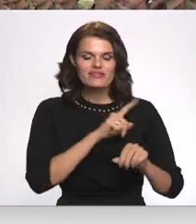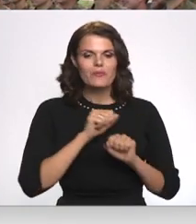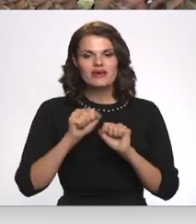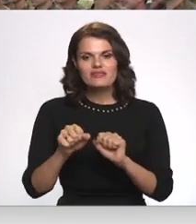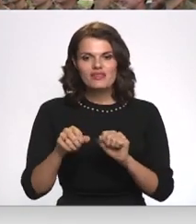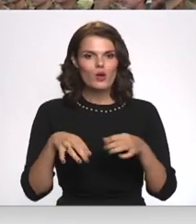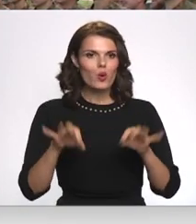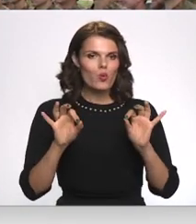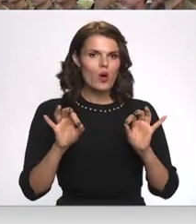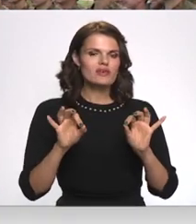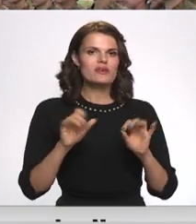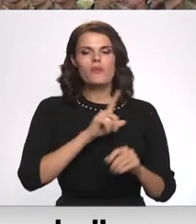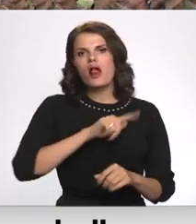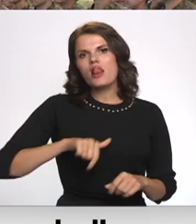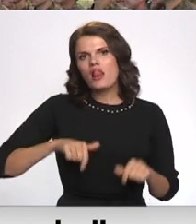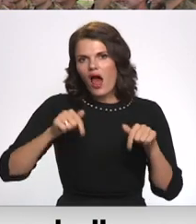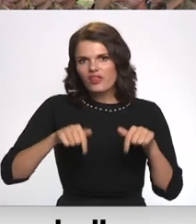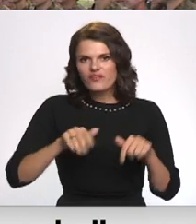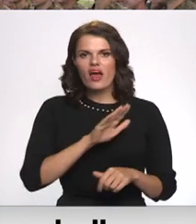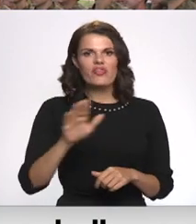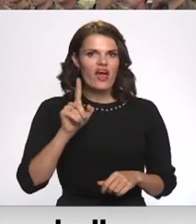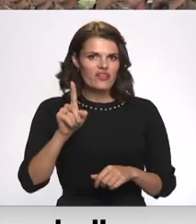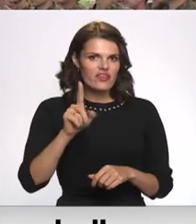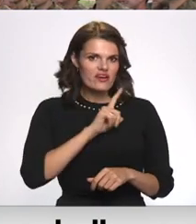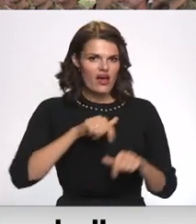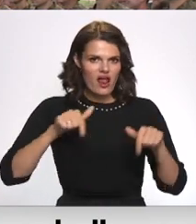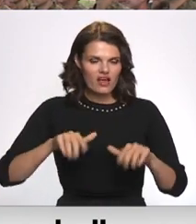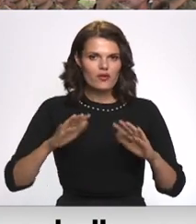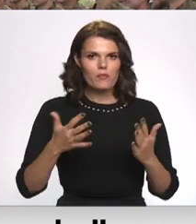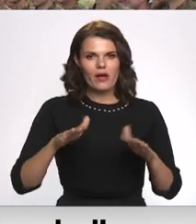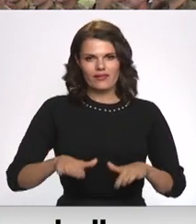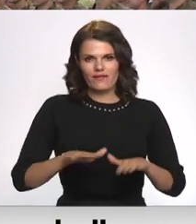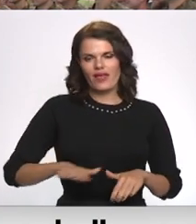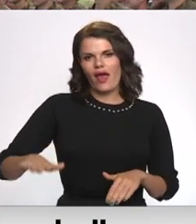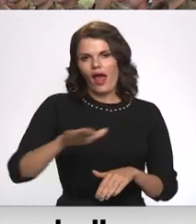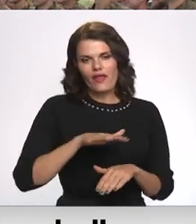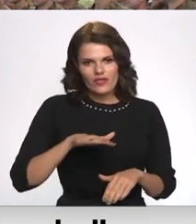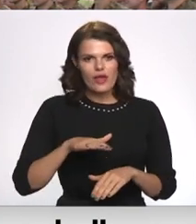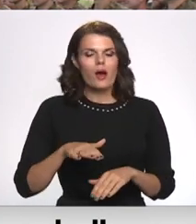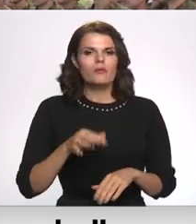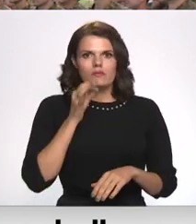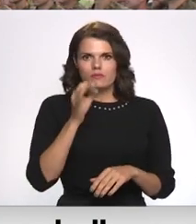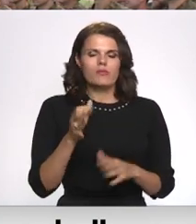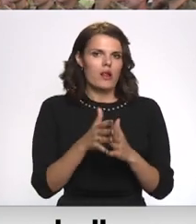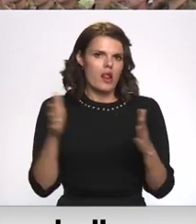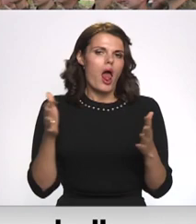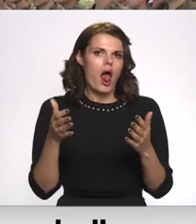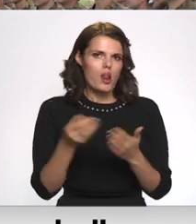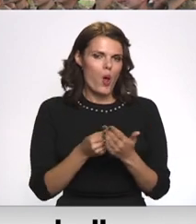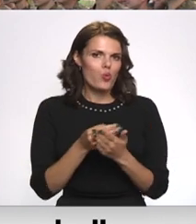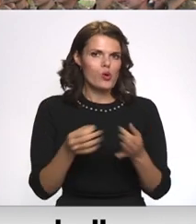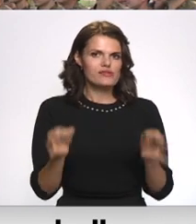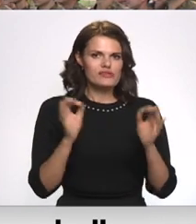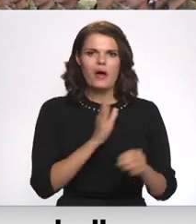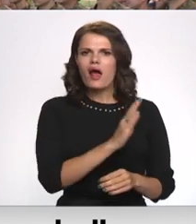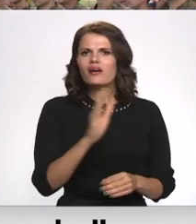loma Latvijā, ne tikai Latvijā, bet arī šeit Dobelē un Tukumā, es kā bataljona komandieris saku, ir ļoti liela. Jo